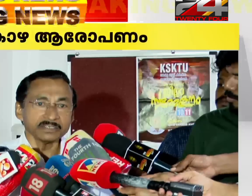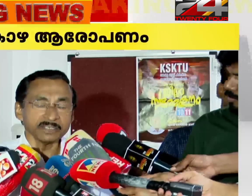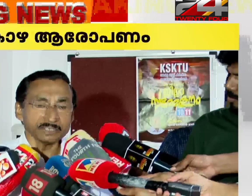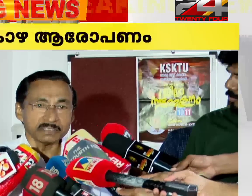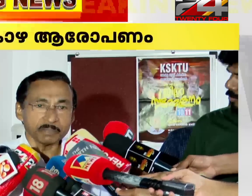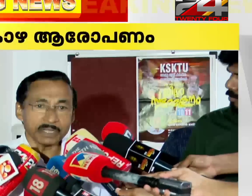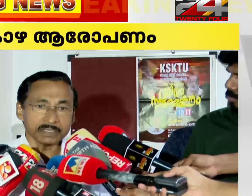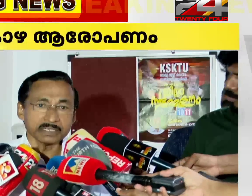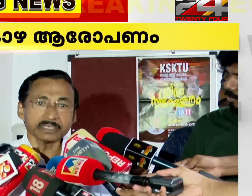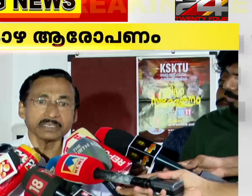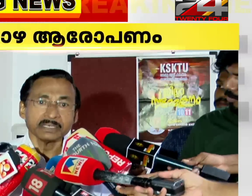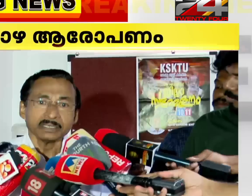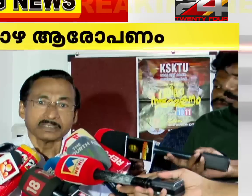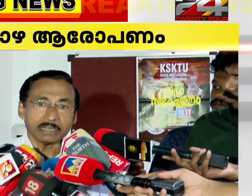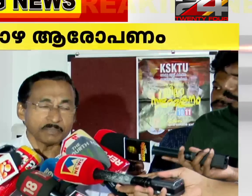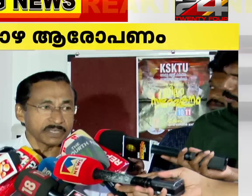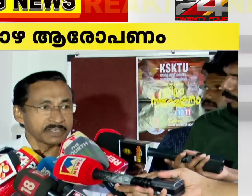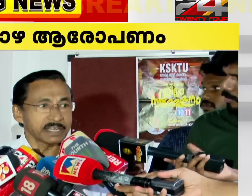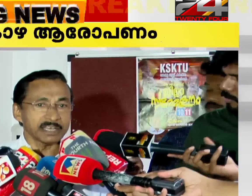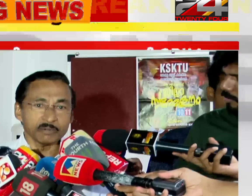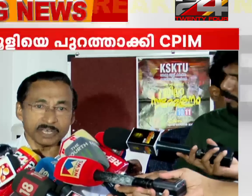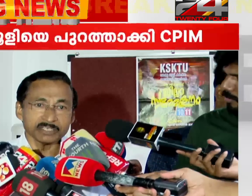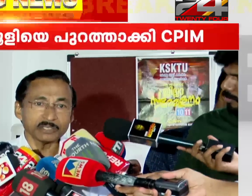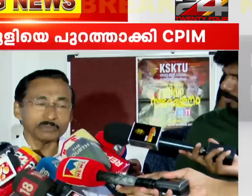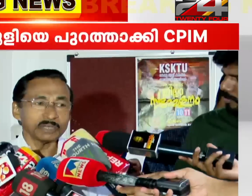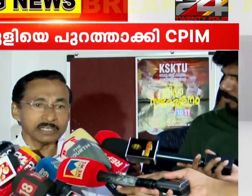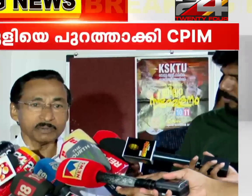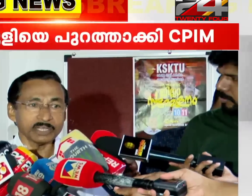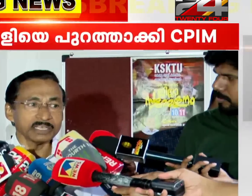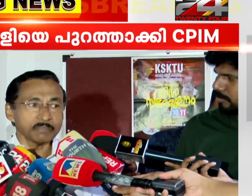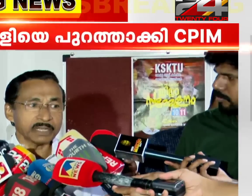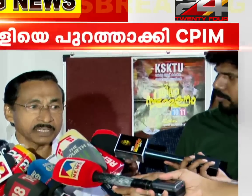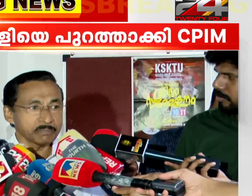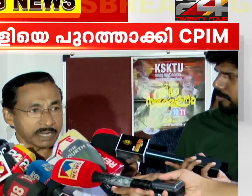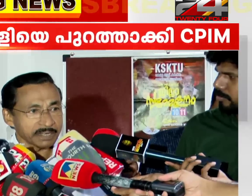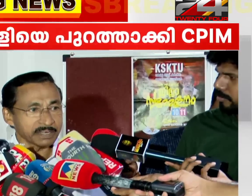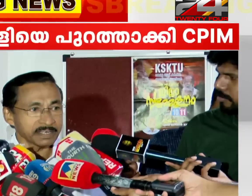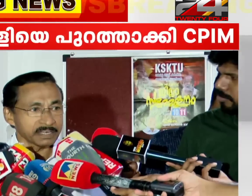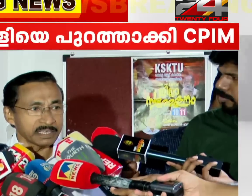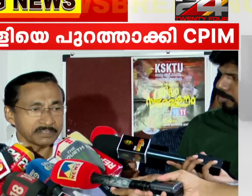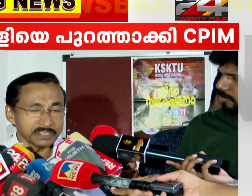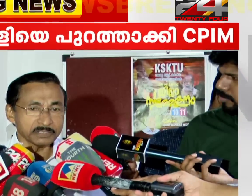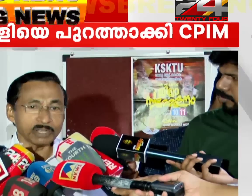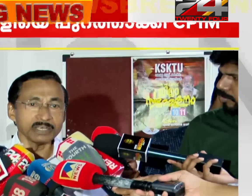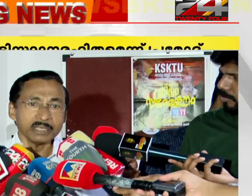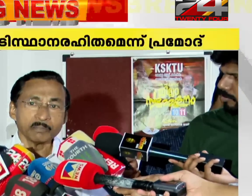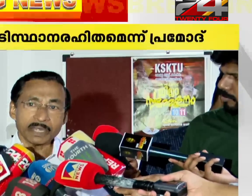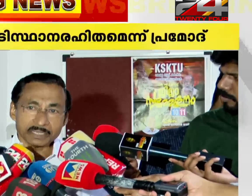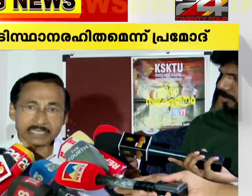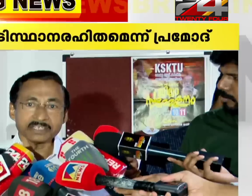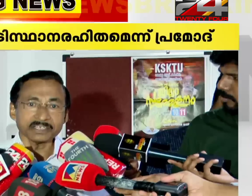അനുസരിച്ച് പാർട്ടിയുടെ സൽപ്പേരിന് കളങ്കമുണ്ടാക്കുന്നതും അതുപോലെ പാർട്ടി ഭരണഘടന അനുസരിച്ചുള്ള